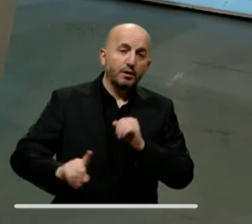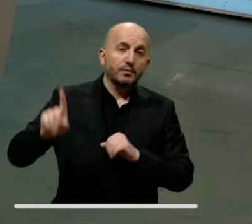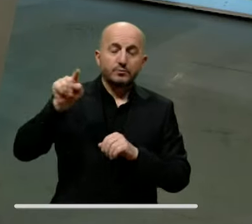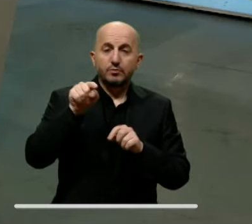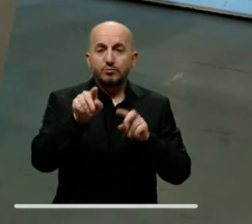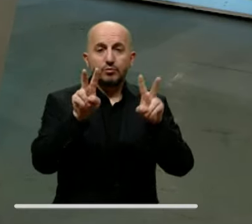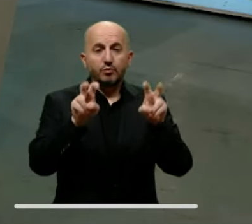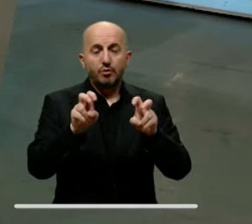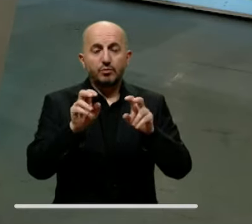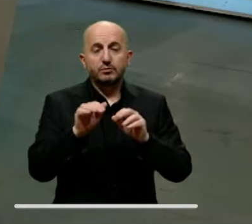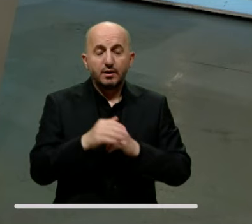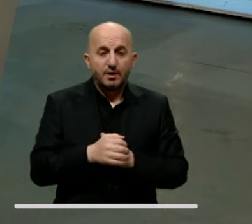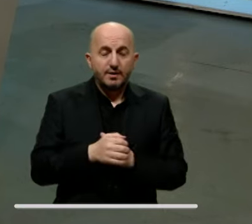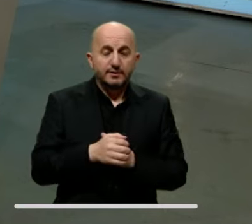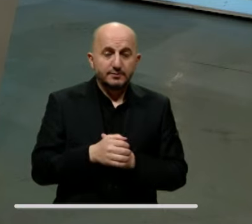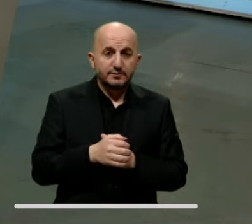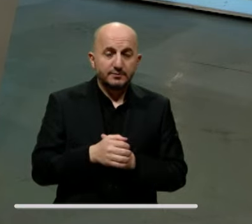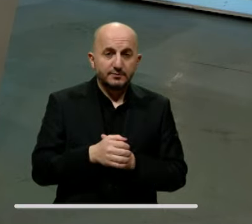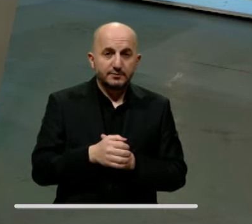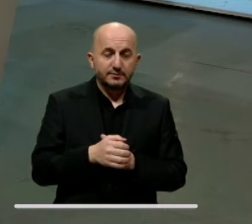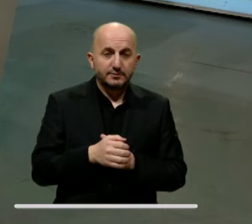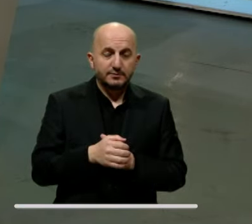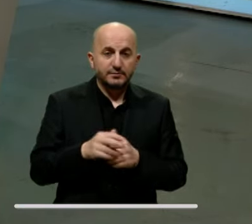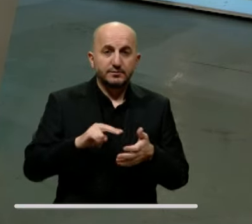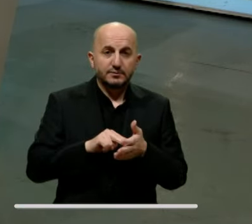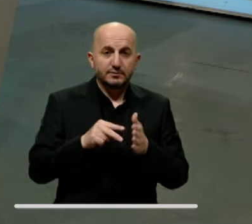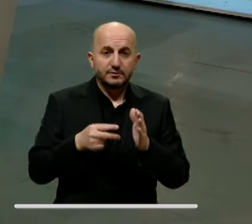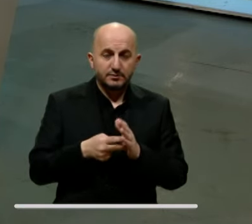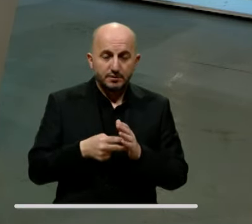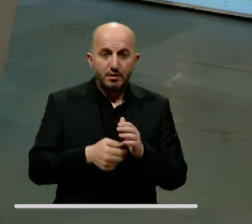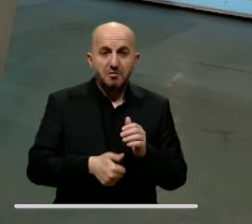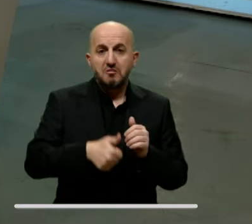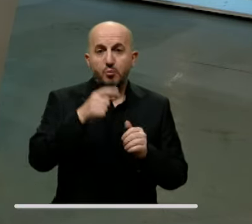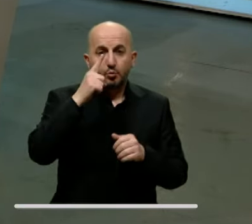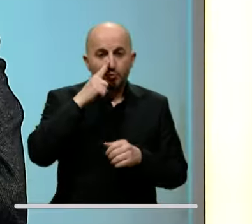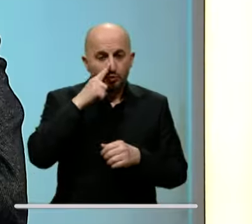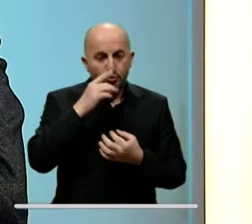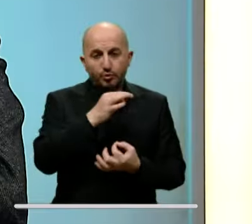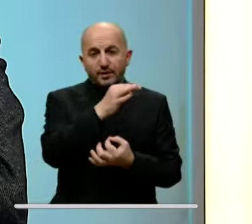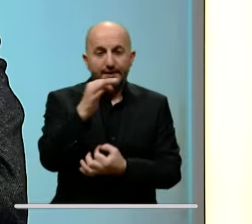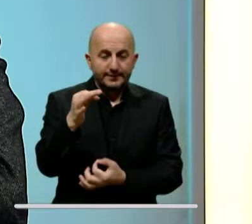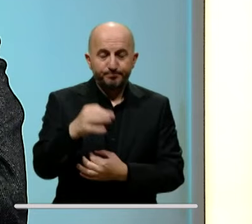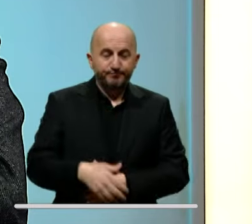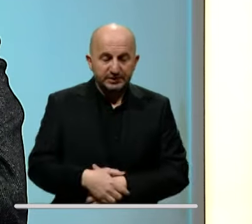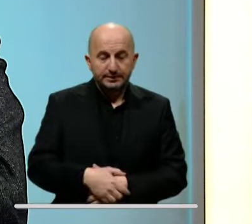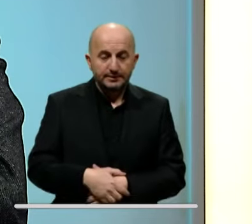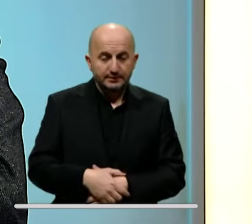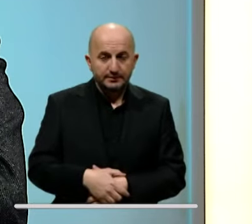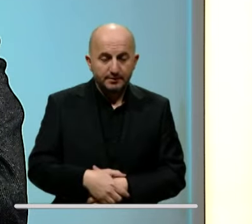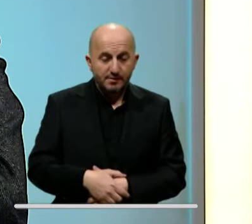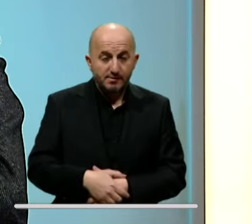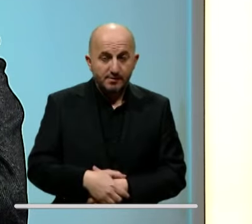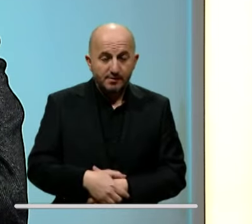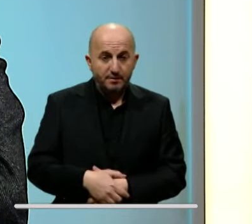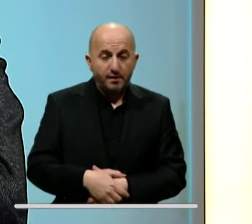konuda Eee yani eee idaremiz idarecilerimiz eee bir eee